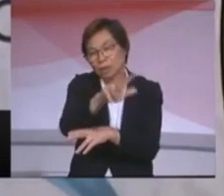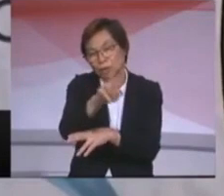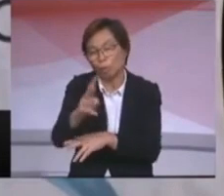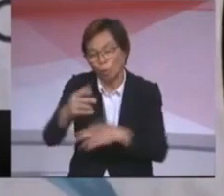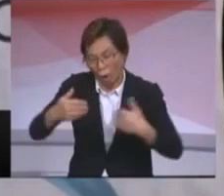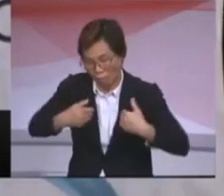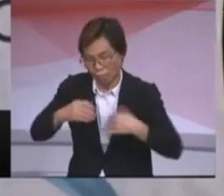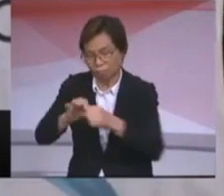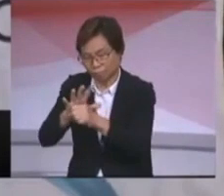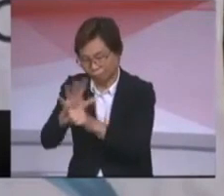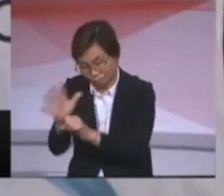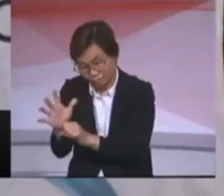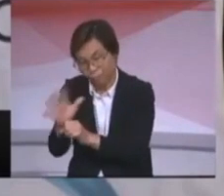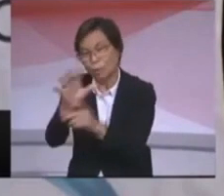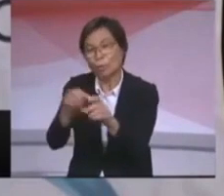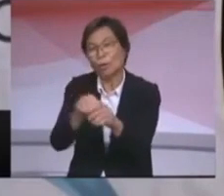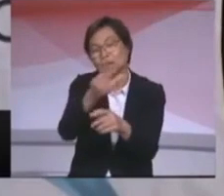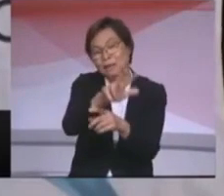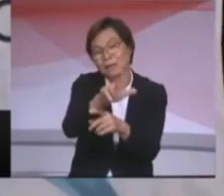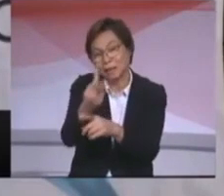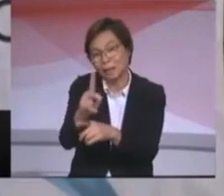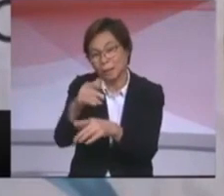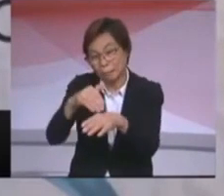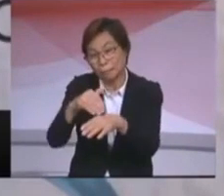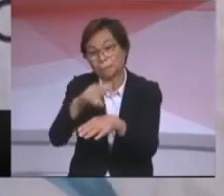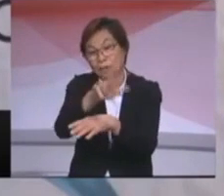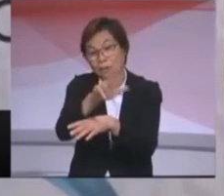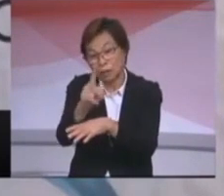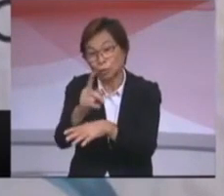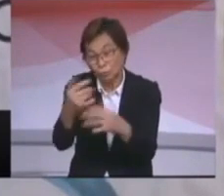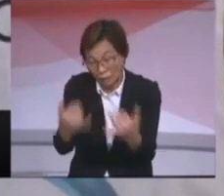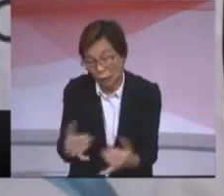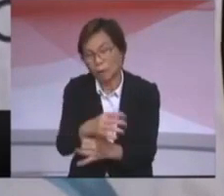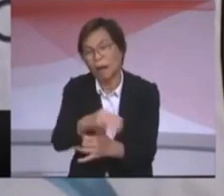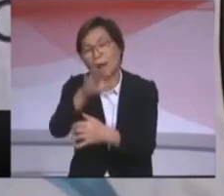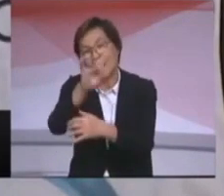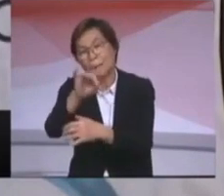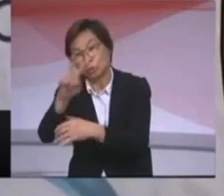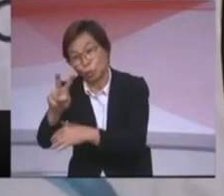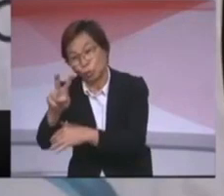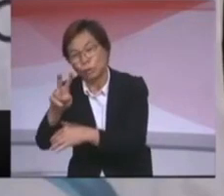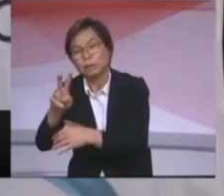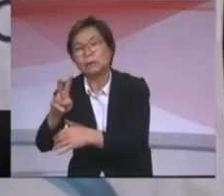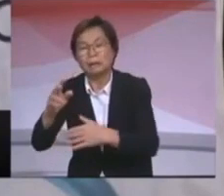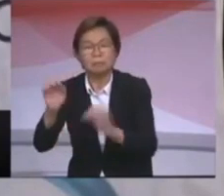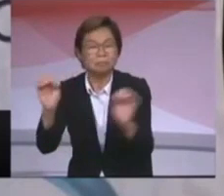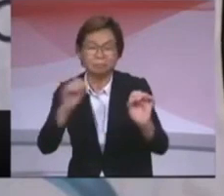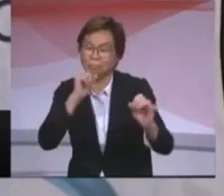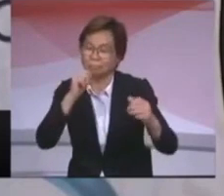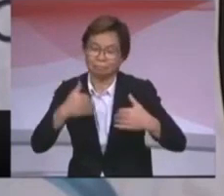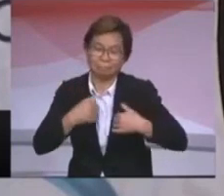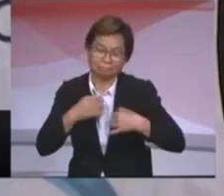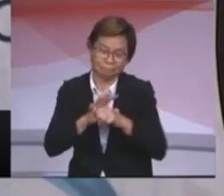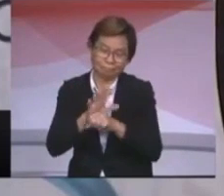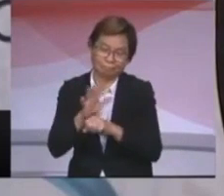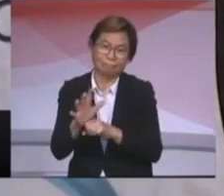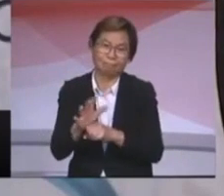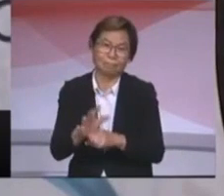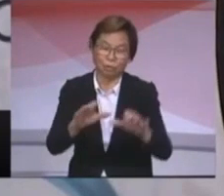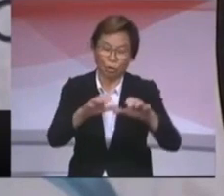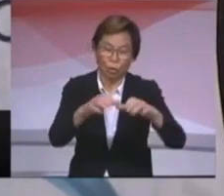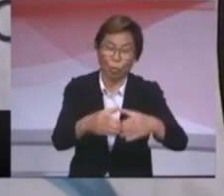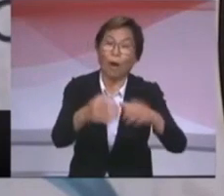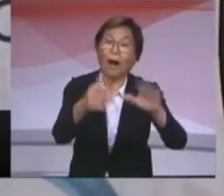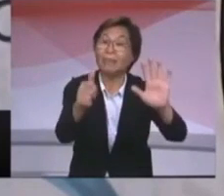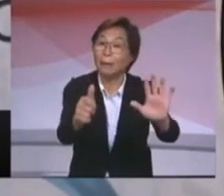dikesan positif COVID-19 termasuk 31 kes pada hari ini dan 82 individu dikesan negatif. Kluster